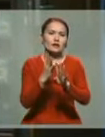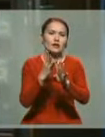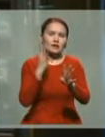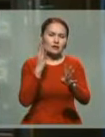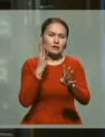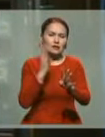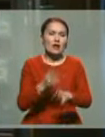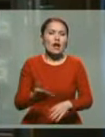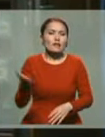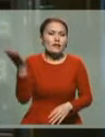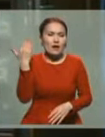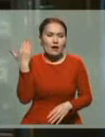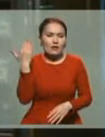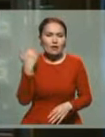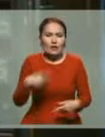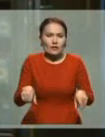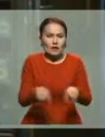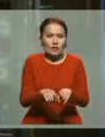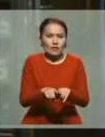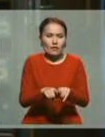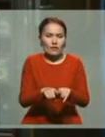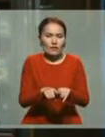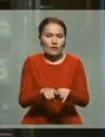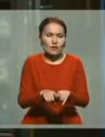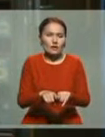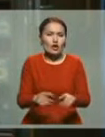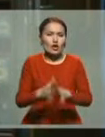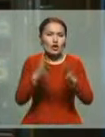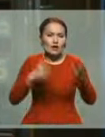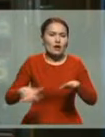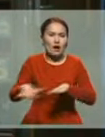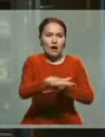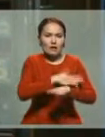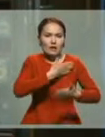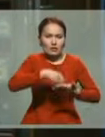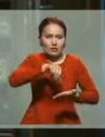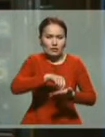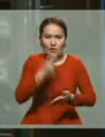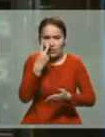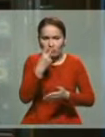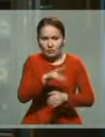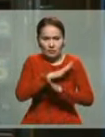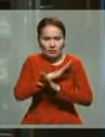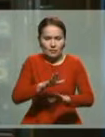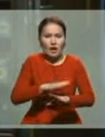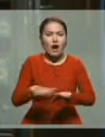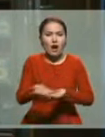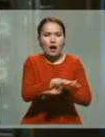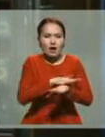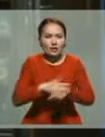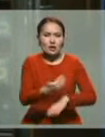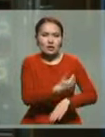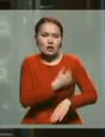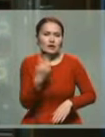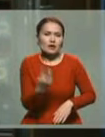соңғы сайлауда бұндай биылғыдай өте жоғары дәрежеде халықтың ынтасы да көңіл күйі де